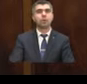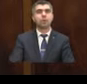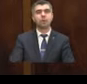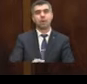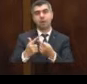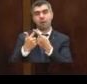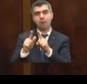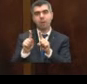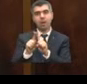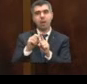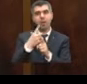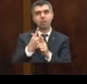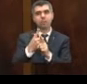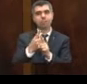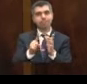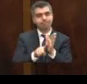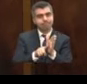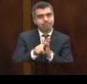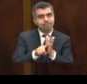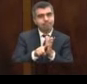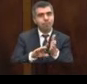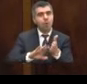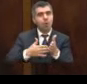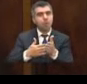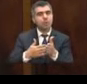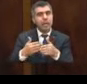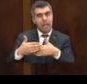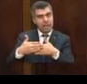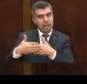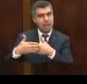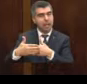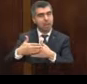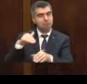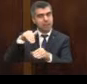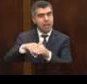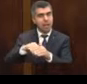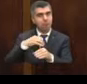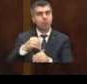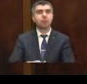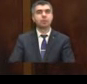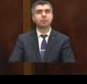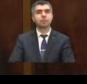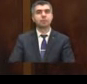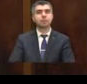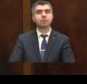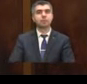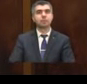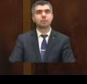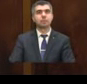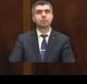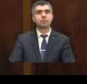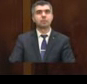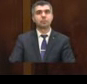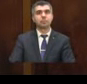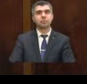لهؤلاء المشوشين كلما دانت وقربت الاستحقاقات الدستورية. في سي احمد واحد الكاس ديال الماء